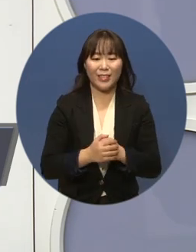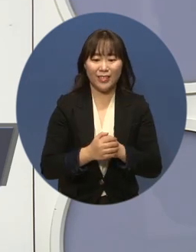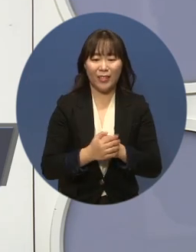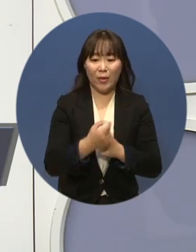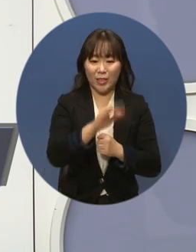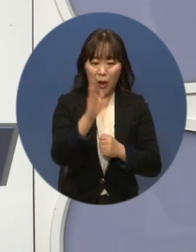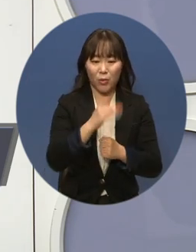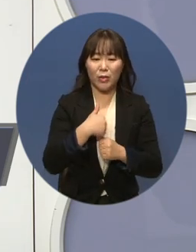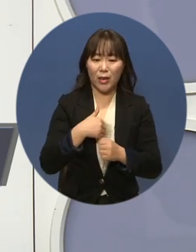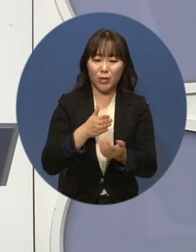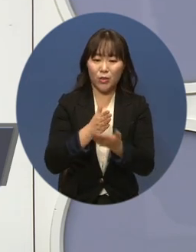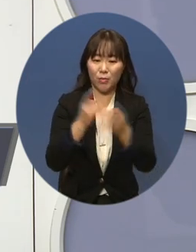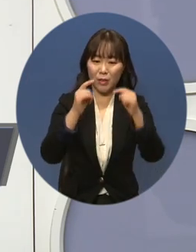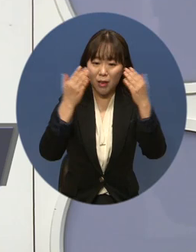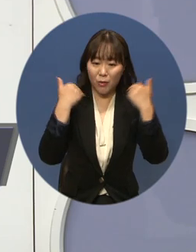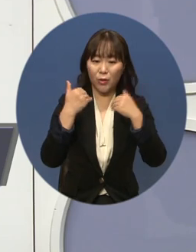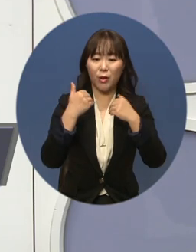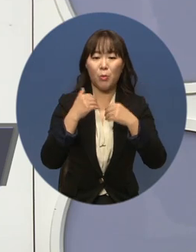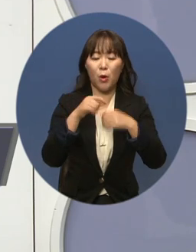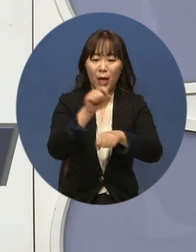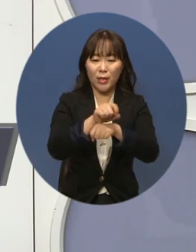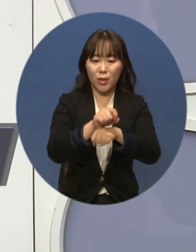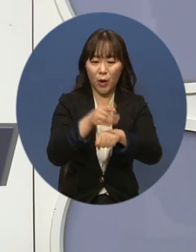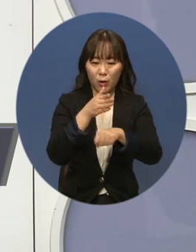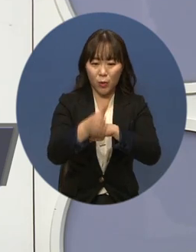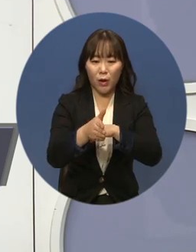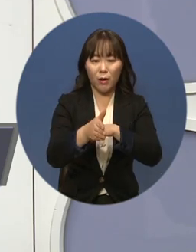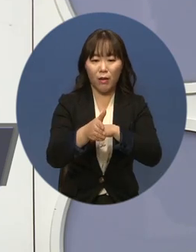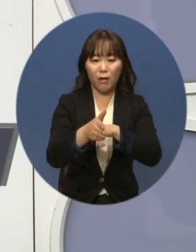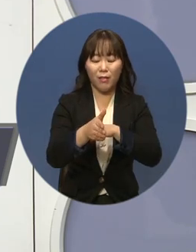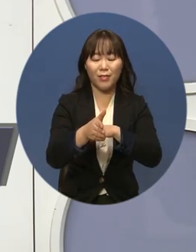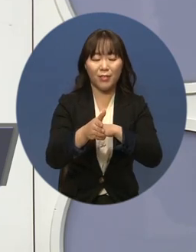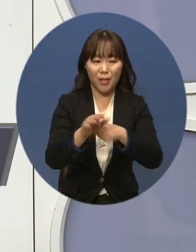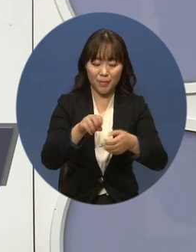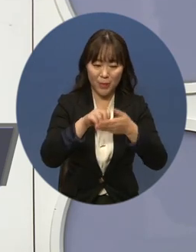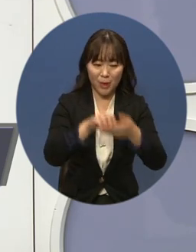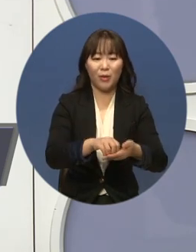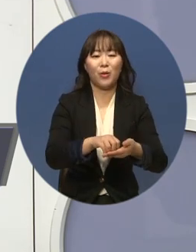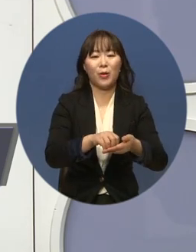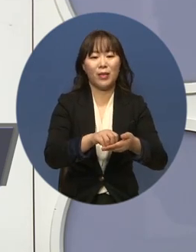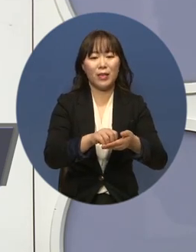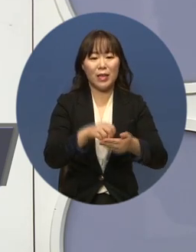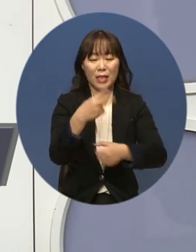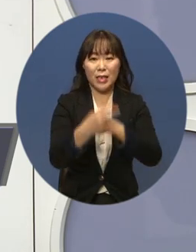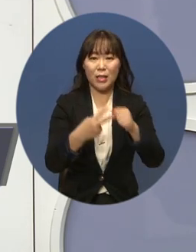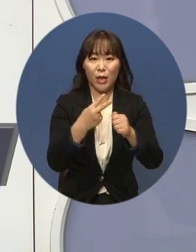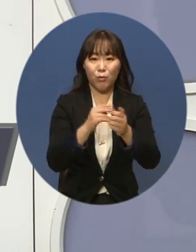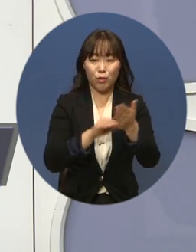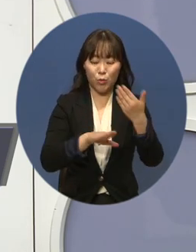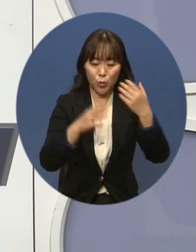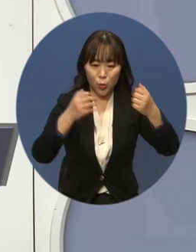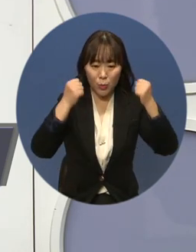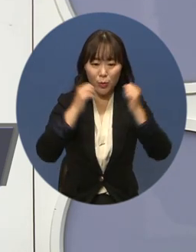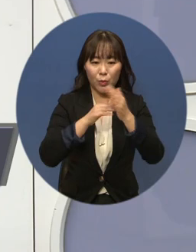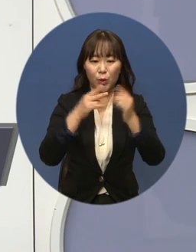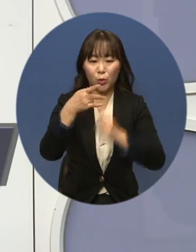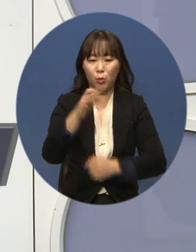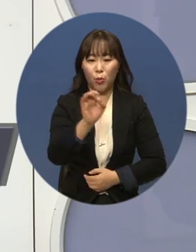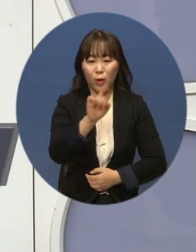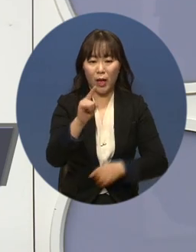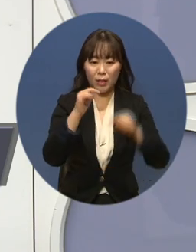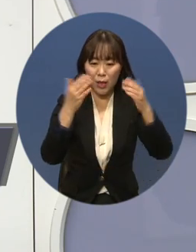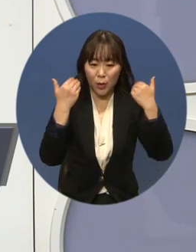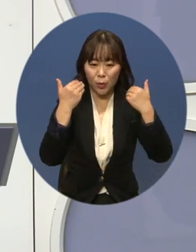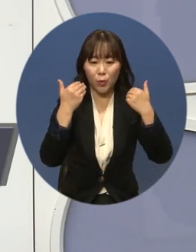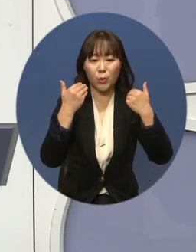이제 전문대학의 행정학과를 경북에 있는 전문대 행정학과를 가고 네. 2년 졸업하고 다시 이제 동아대학교